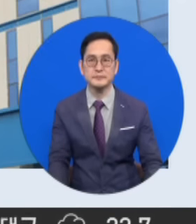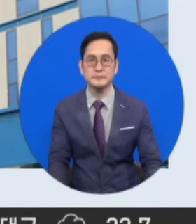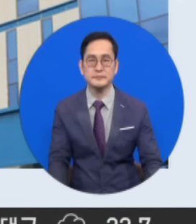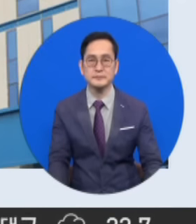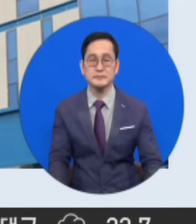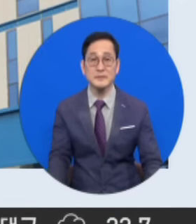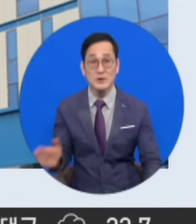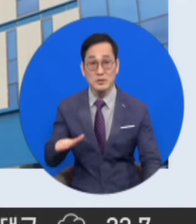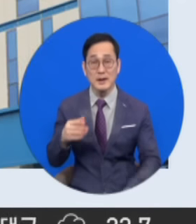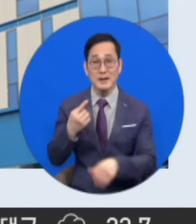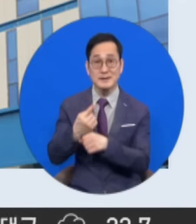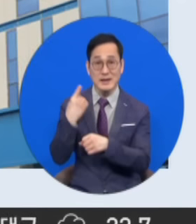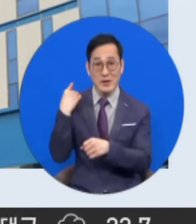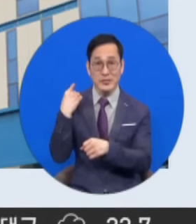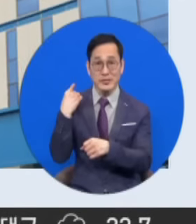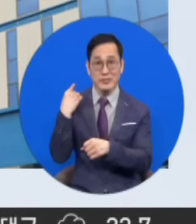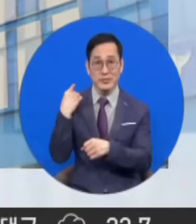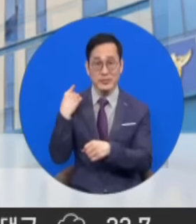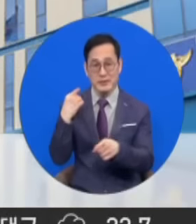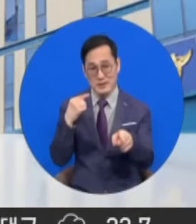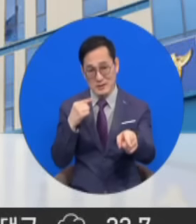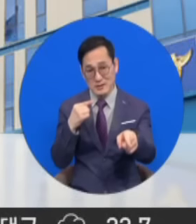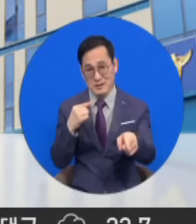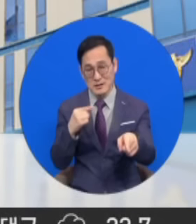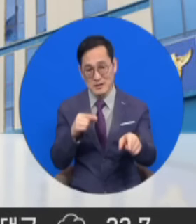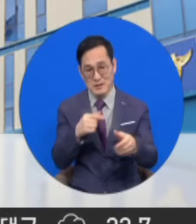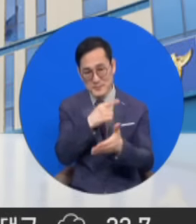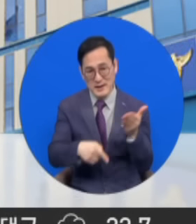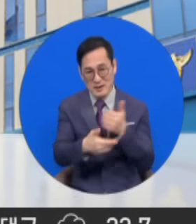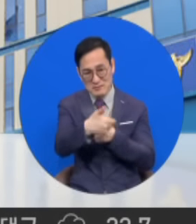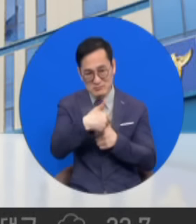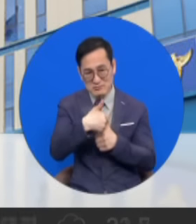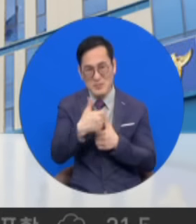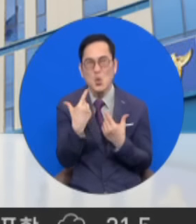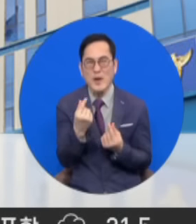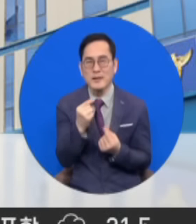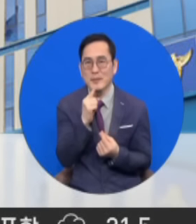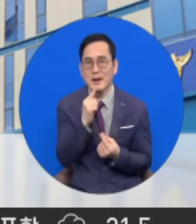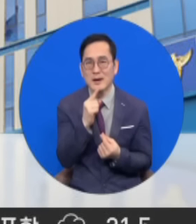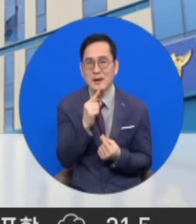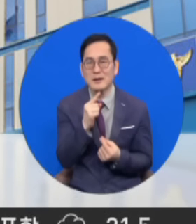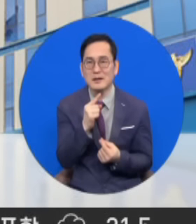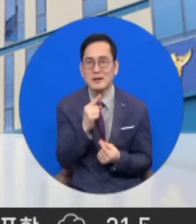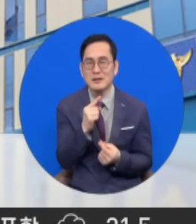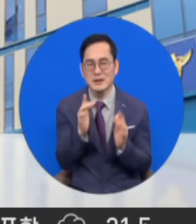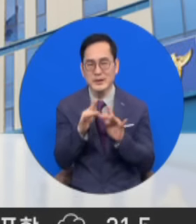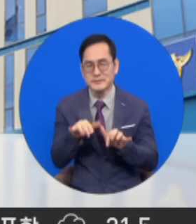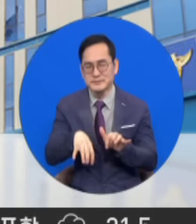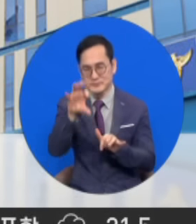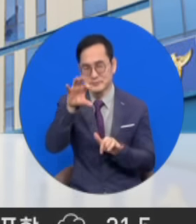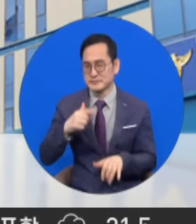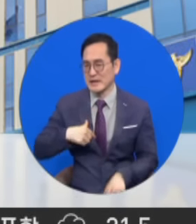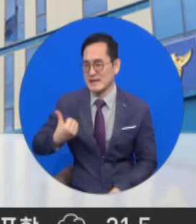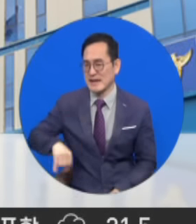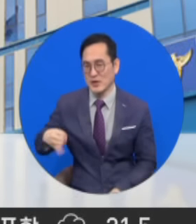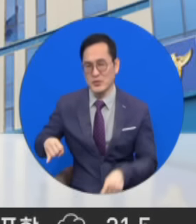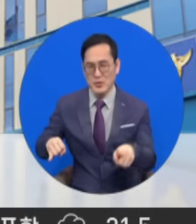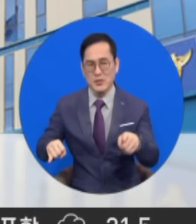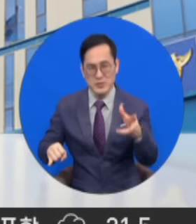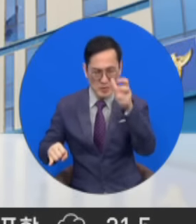일을 당했다라는 수사 피해자가 또 나왔습니다. 화성 동탄경찰서 자유 게시판. 작년 우리 자녀도 똑같은 일을